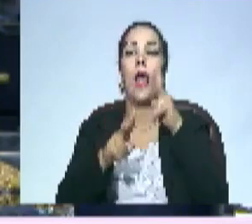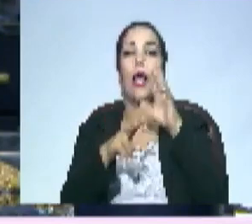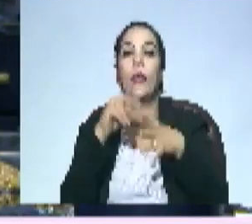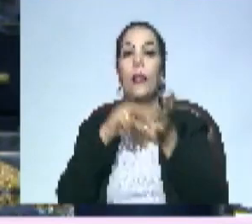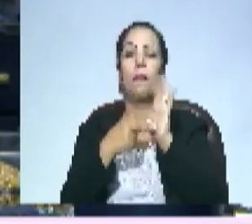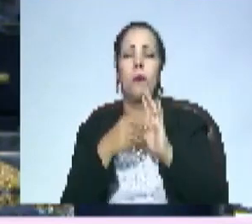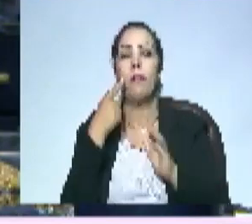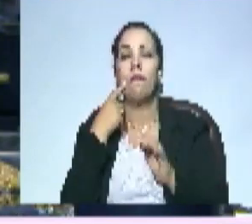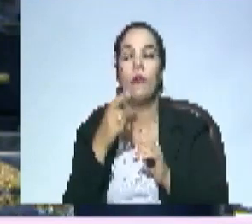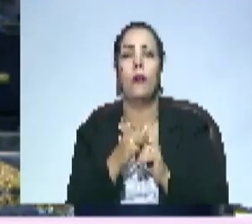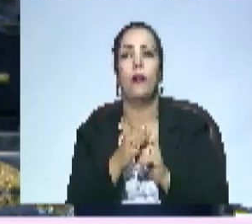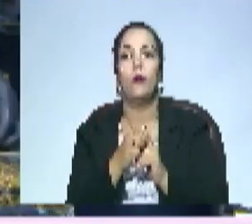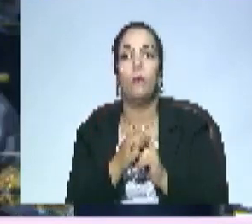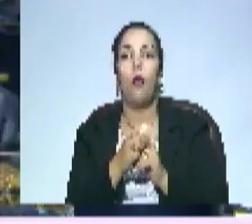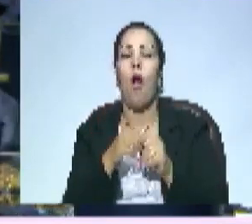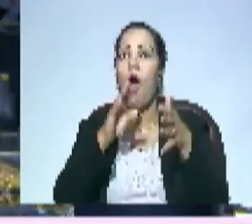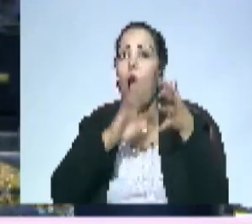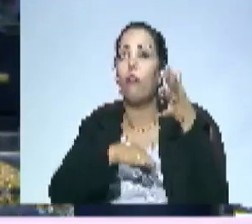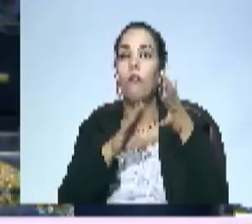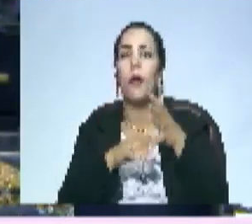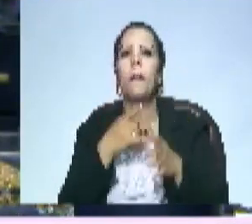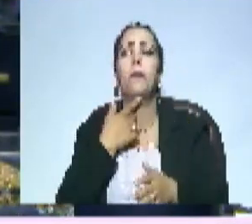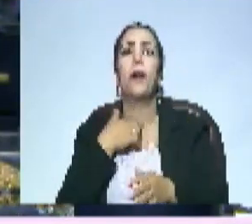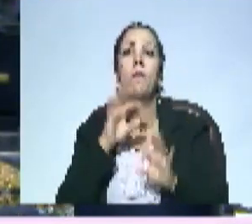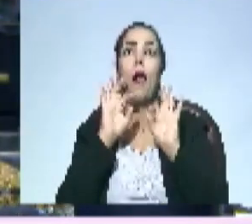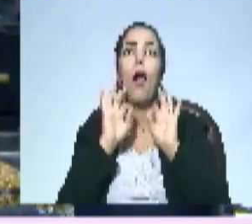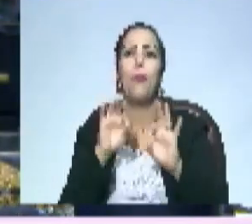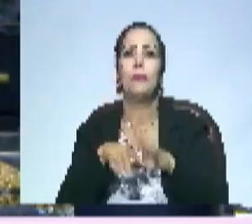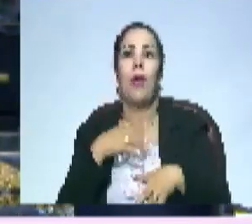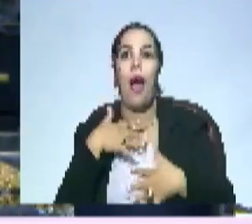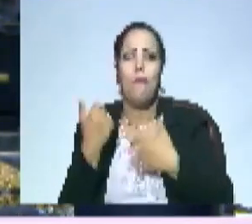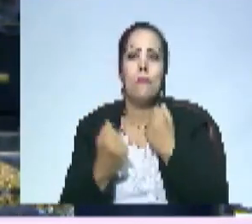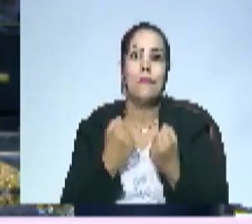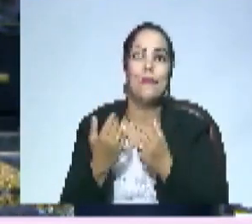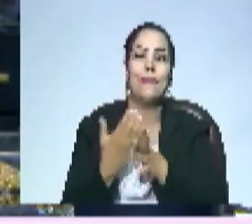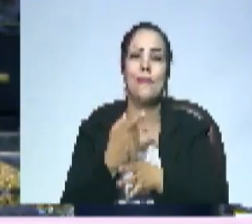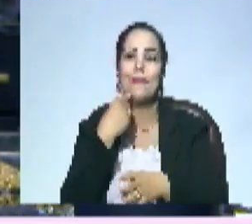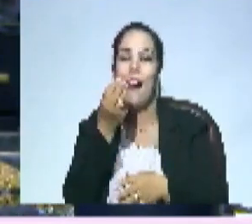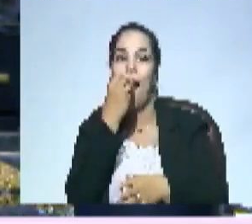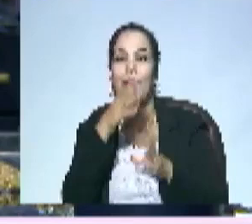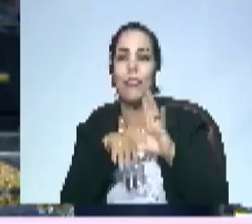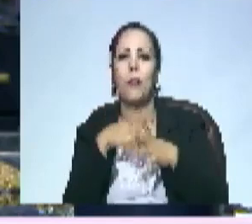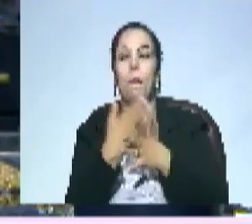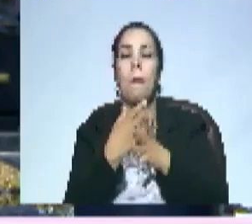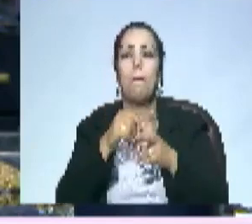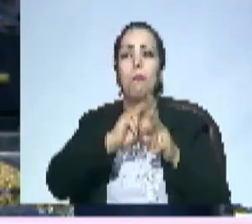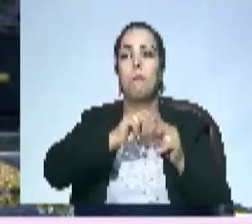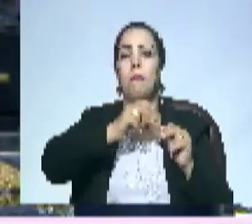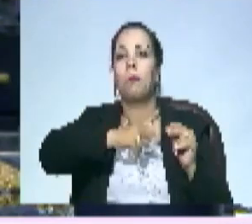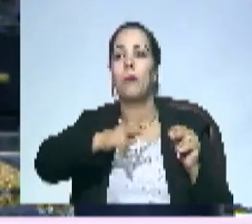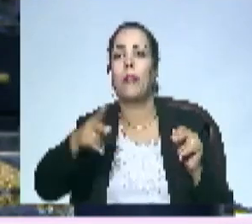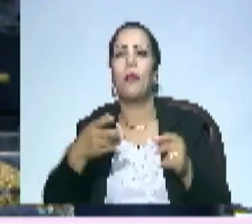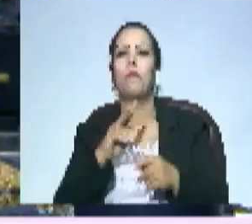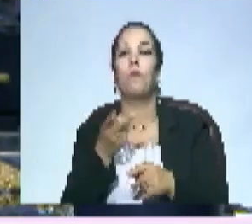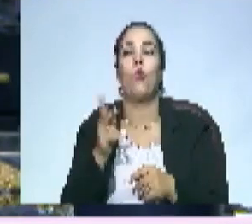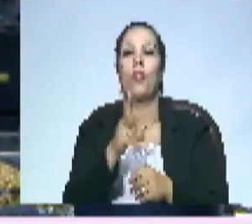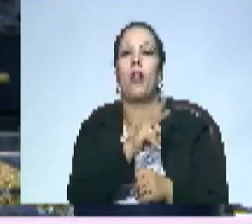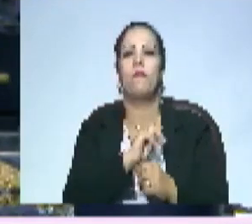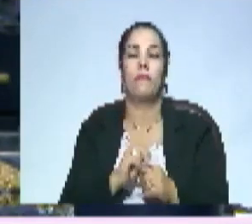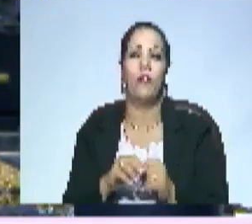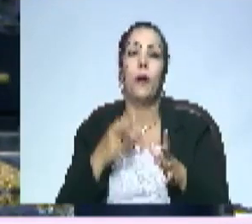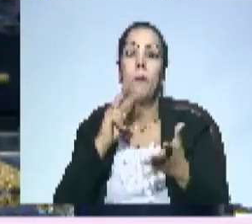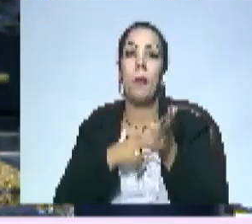بتبقى ا الاطفال بيبقوا ملهوفين عليها جدا لان بتتعمل باصناف كتير يعني